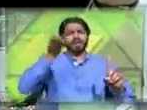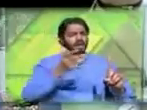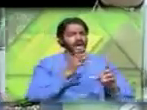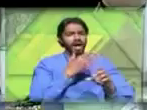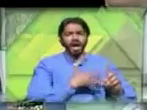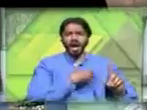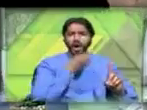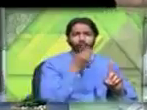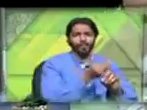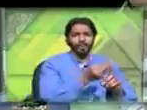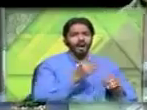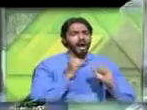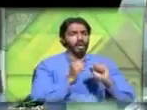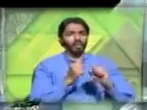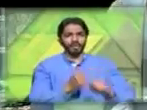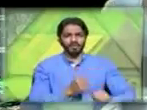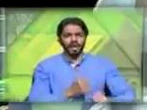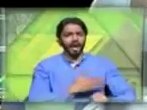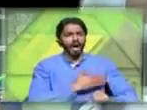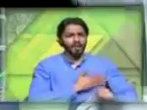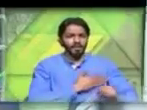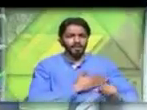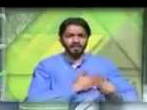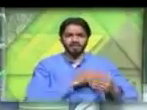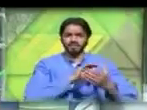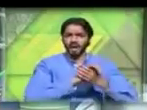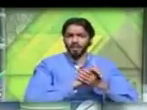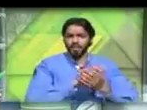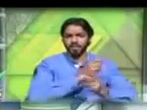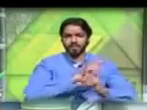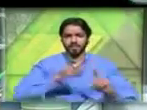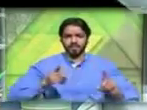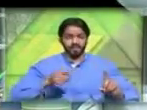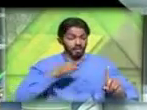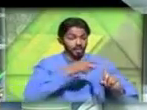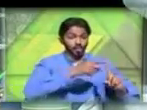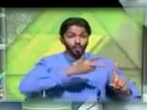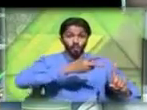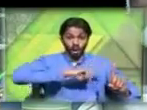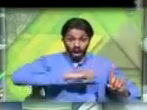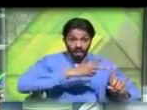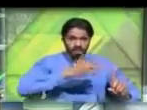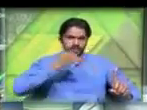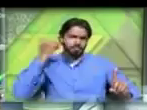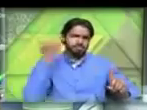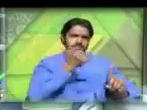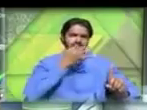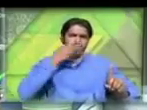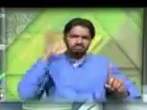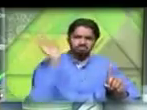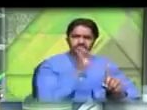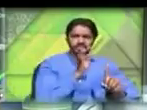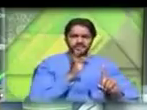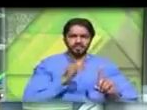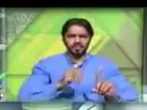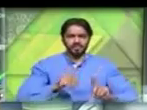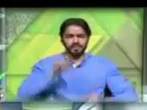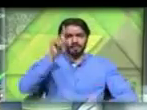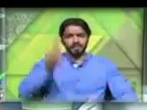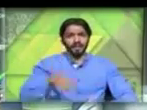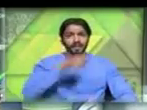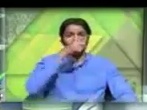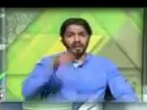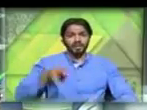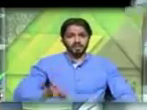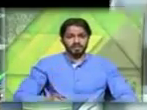الأمور ولا حول ولا قوة إلا بالله جردتك من كل محمدة كنت أنا